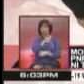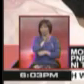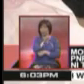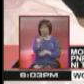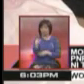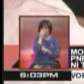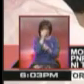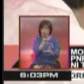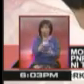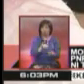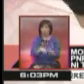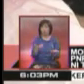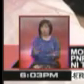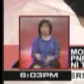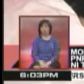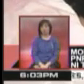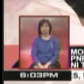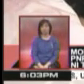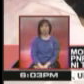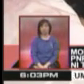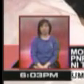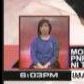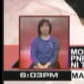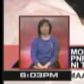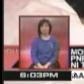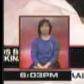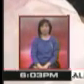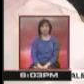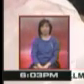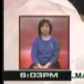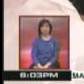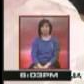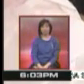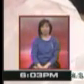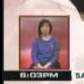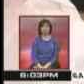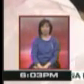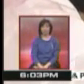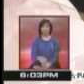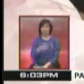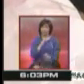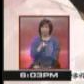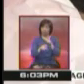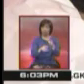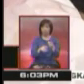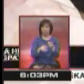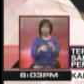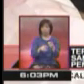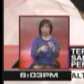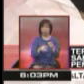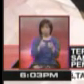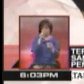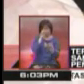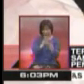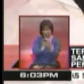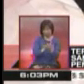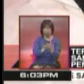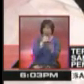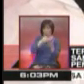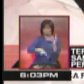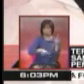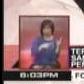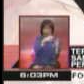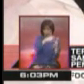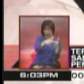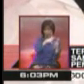mensahe mo sa pamilya Peñaranda? Nasabi ko lang po, kung maniniwala po kasi sinasabi nung ano, na estasyon po na yung sa